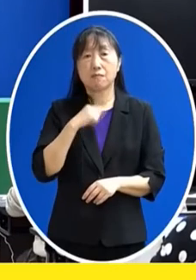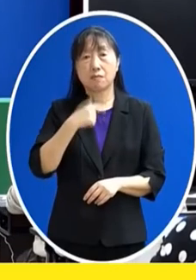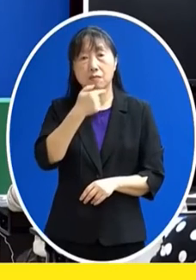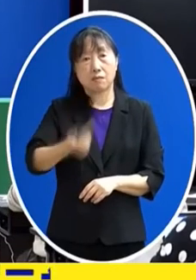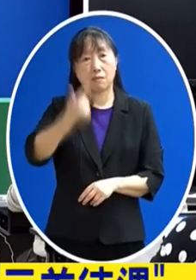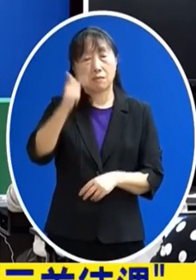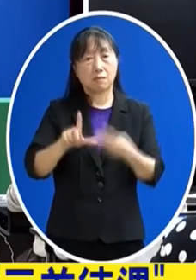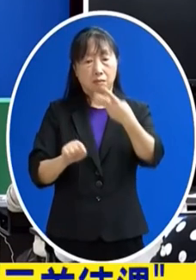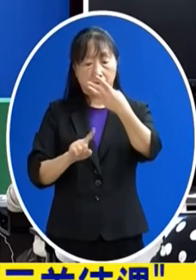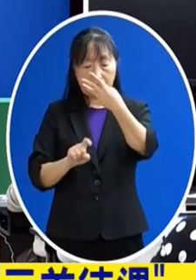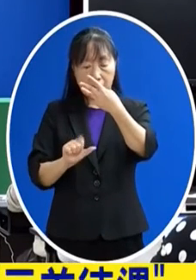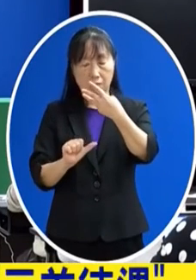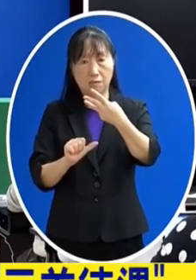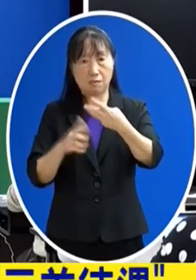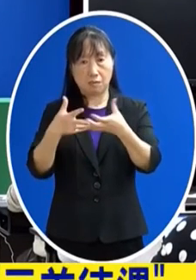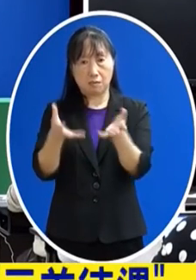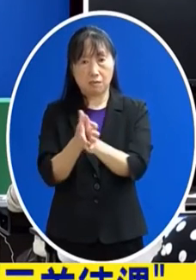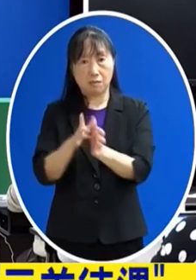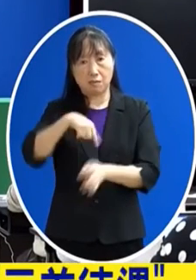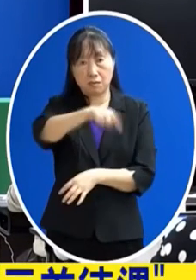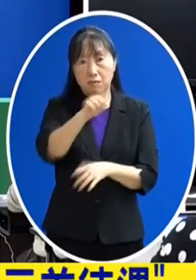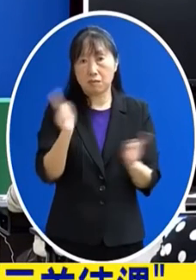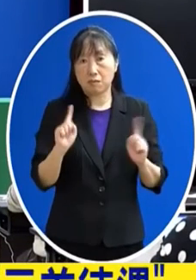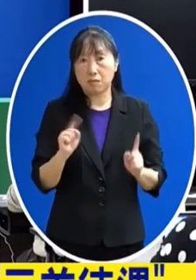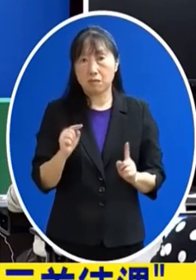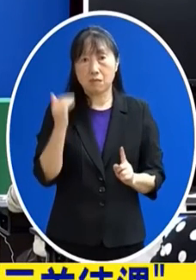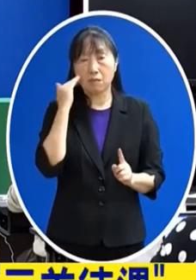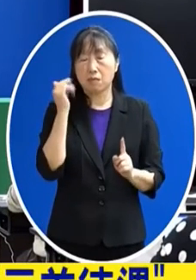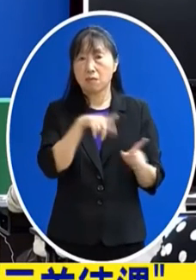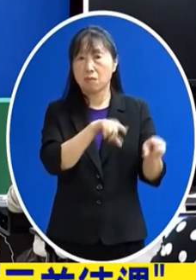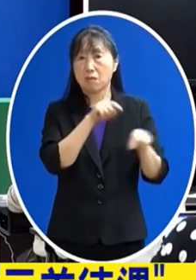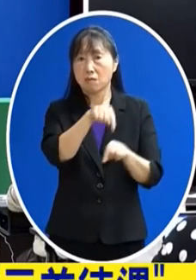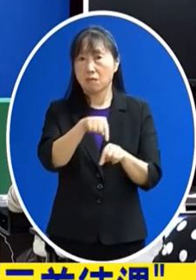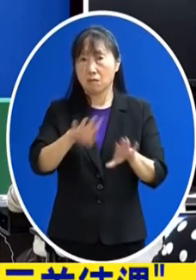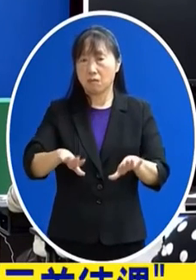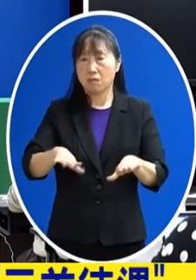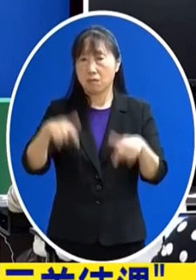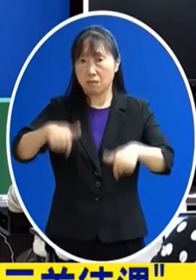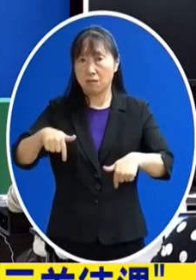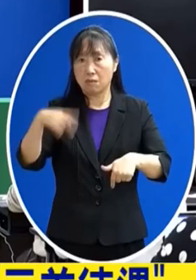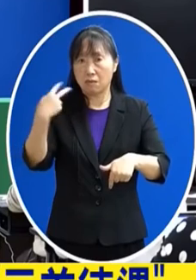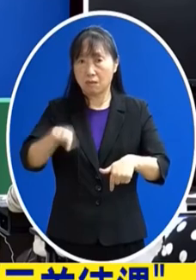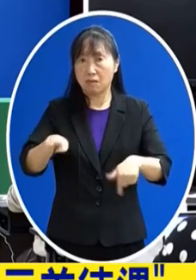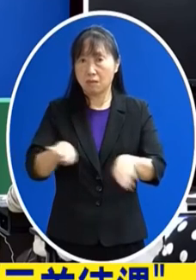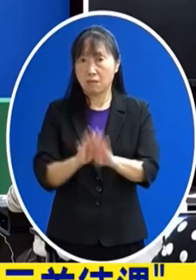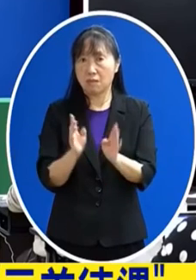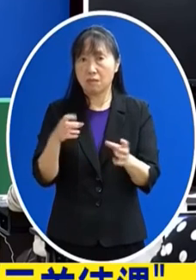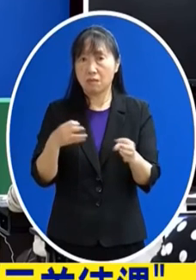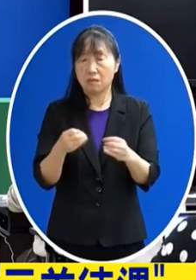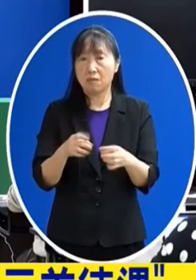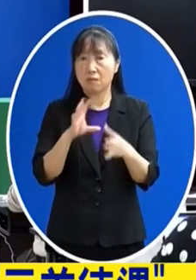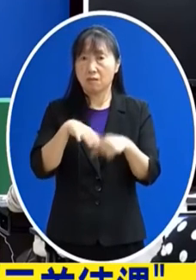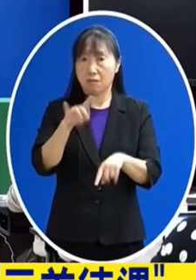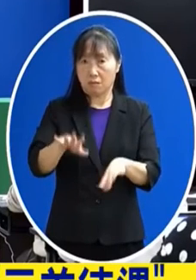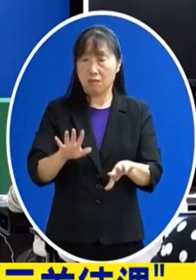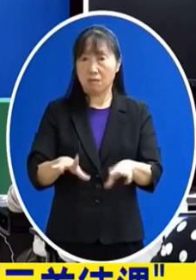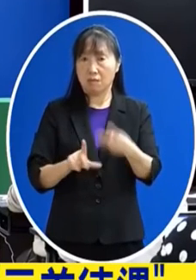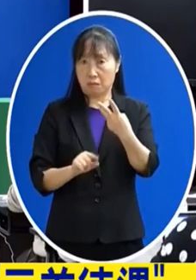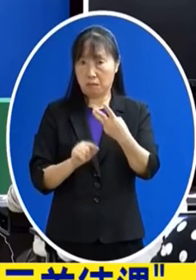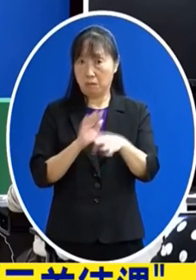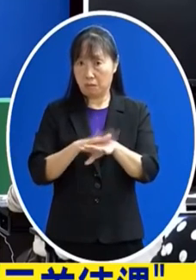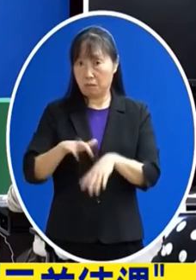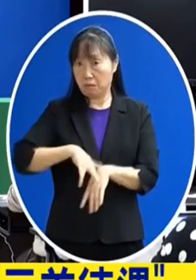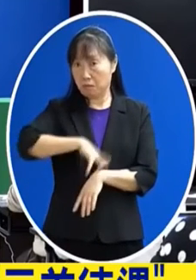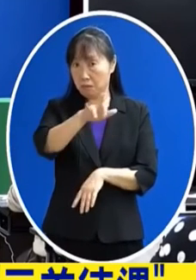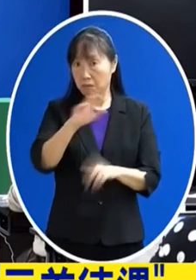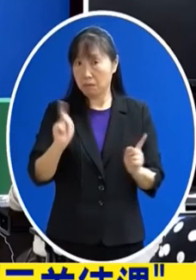能3月15号成行，那如果依照部长您说今天跟跨部会讨论的话，有没有可能在这个月就成行，